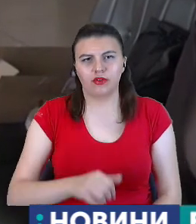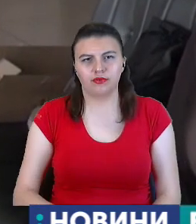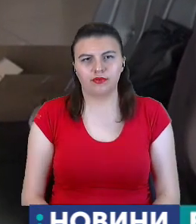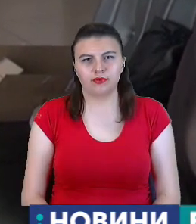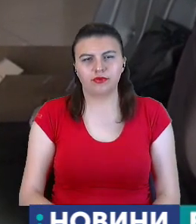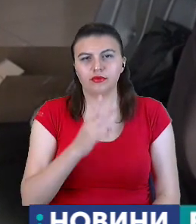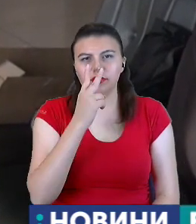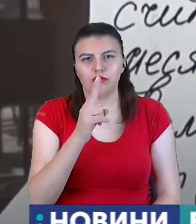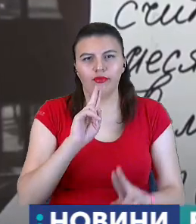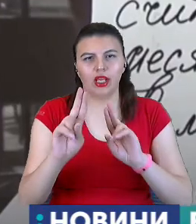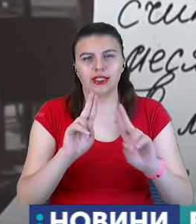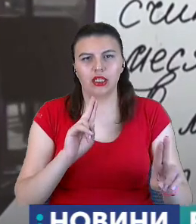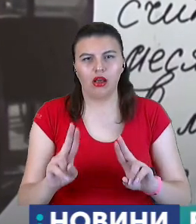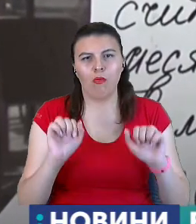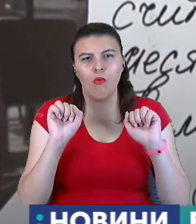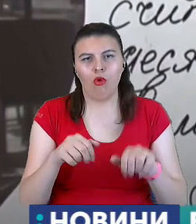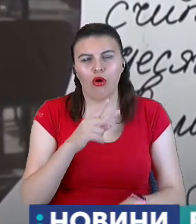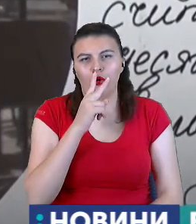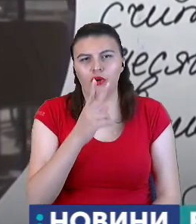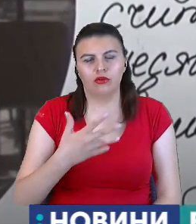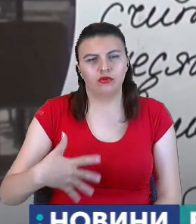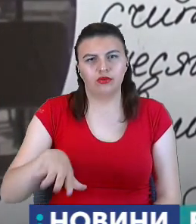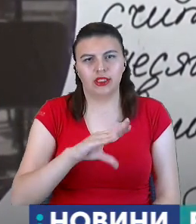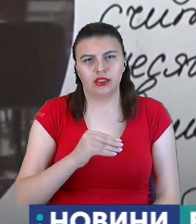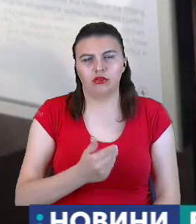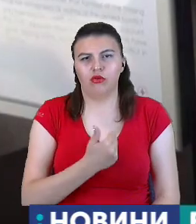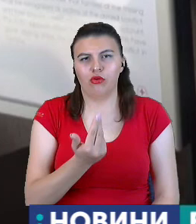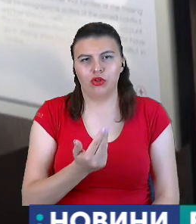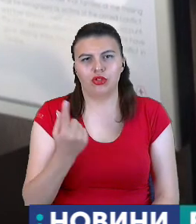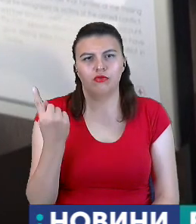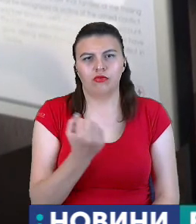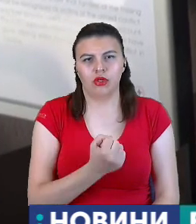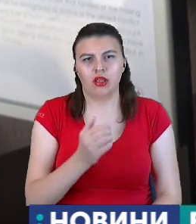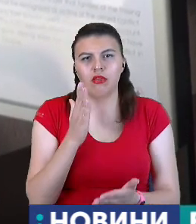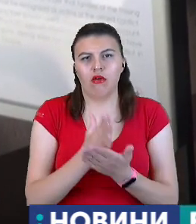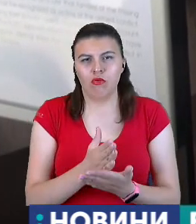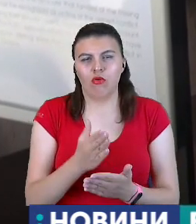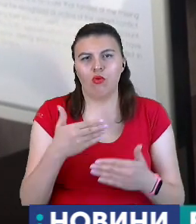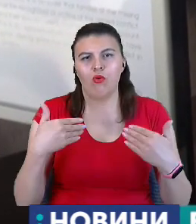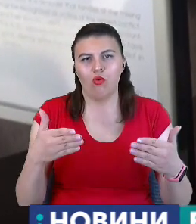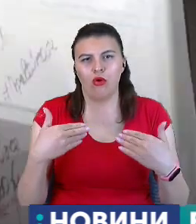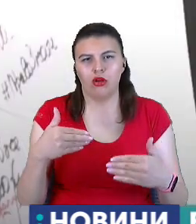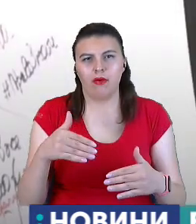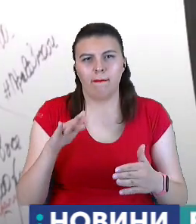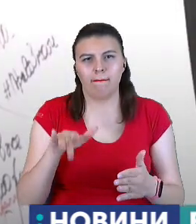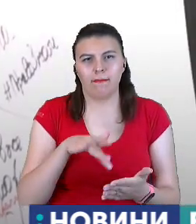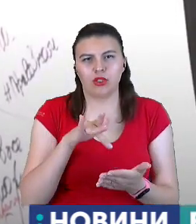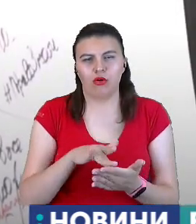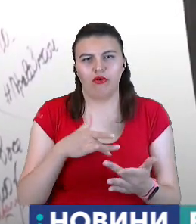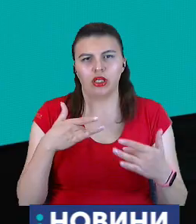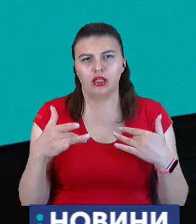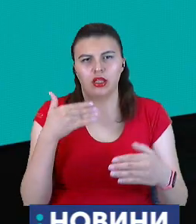Подивитися на інсталяцію можуть усі охочі впродовж тижня. Розташована вона у холі міського кінотеатру.